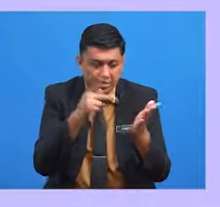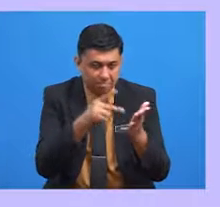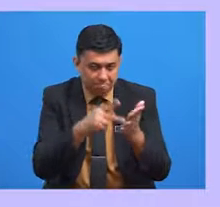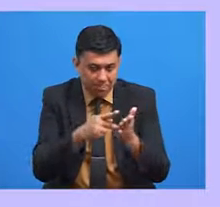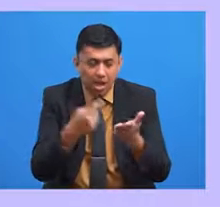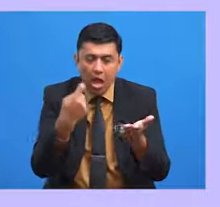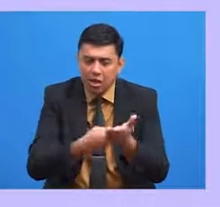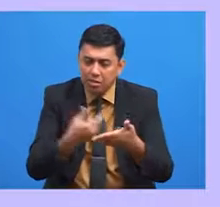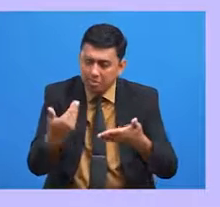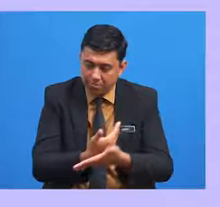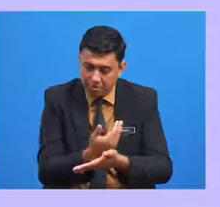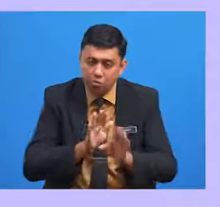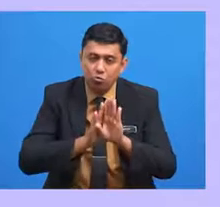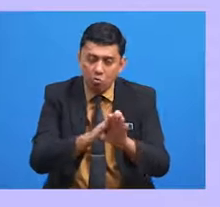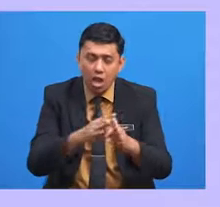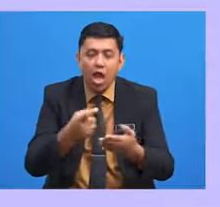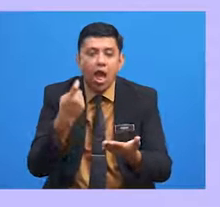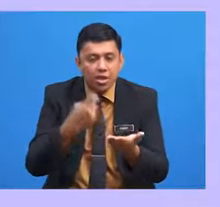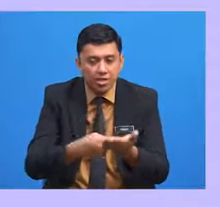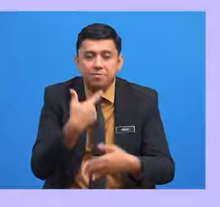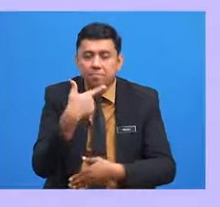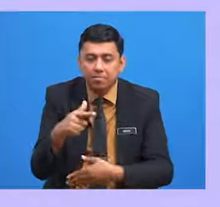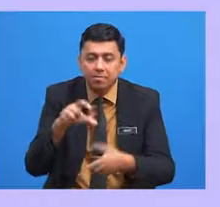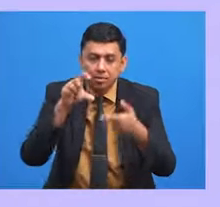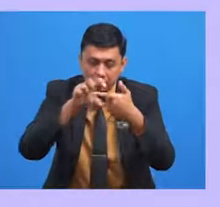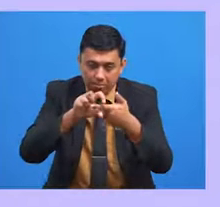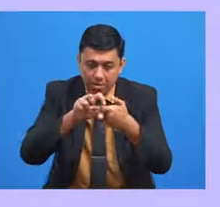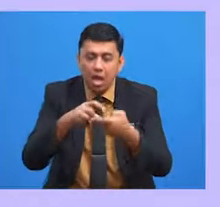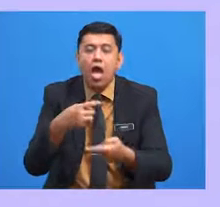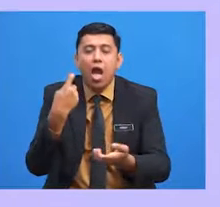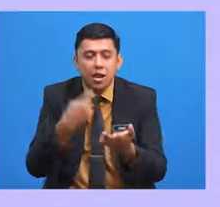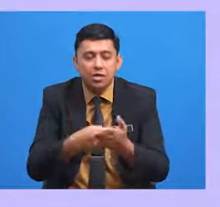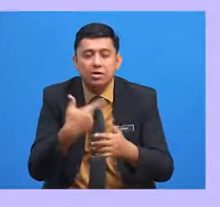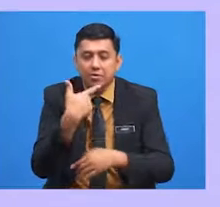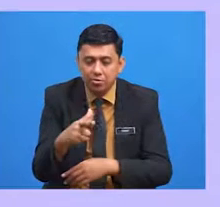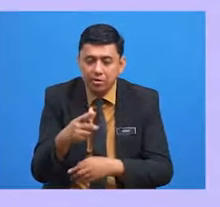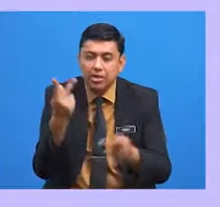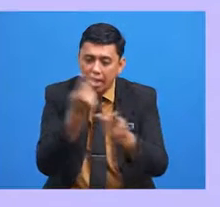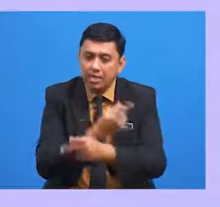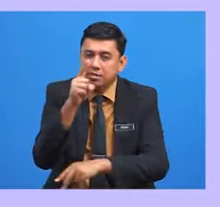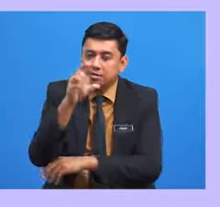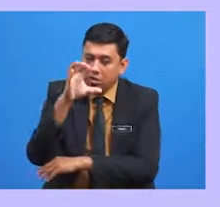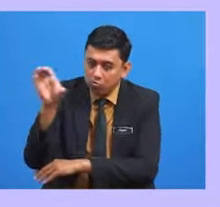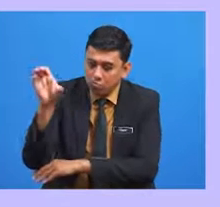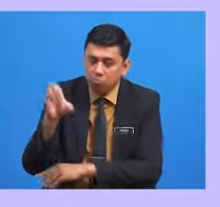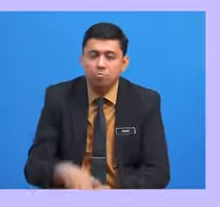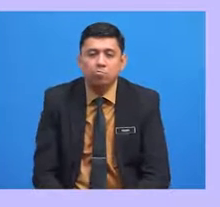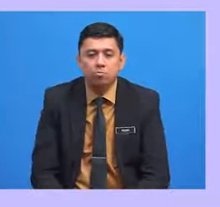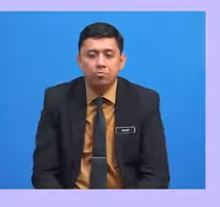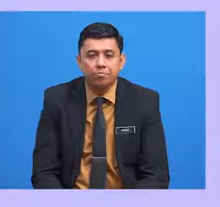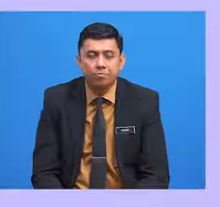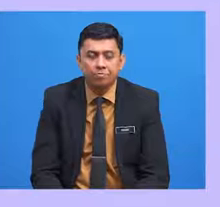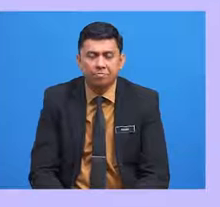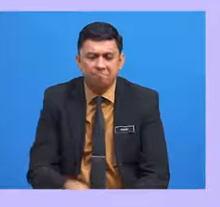harga baru tolak harga lama bahagi dengan harga lama dan darab 100. Tip untuk